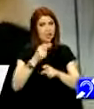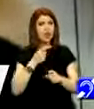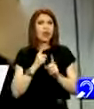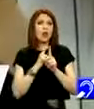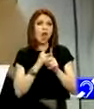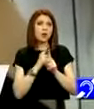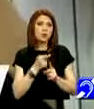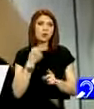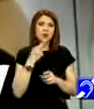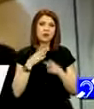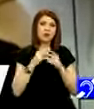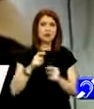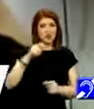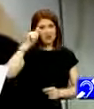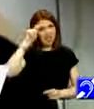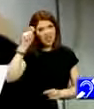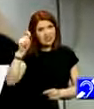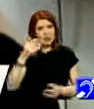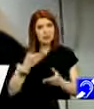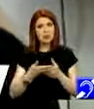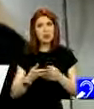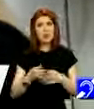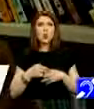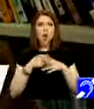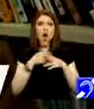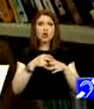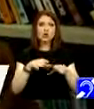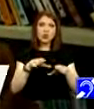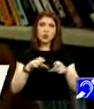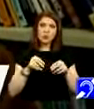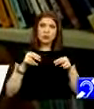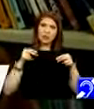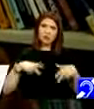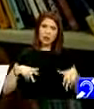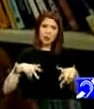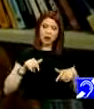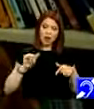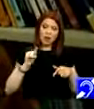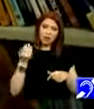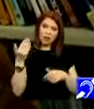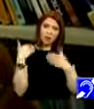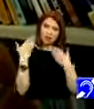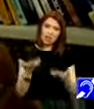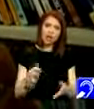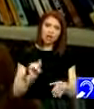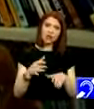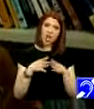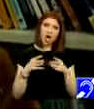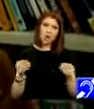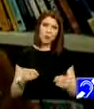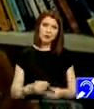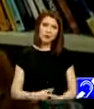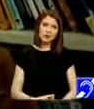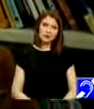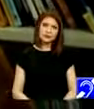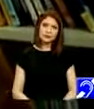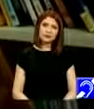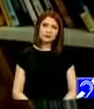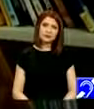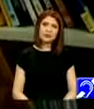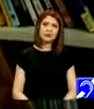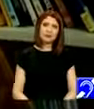pentru ajutorul pe care îl primesc ucrainenii la noi în țară. I think that we must respect the country where we live